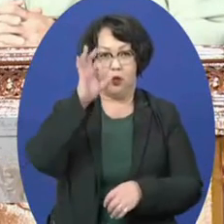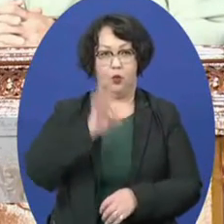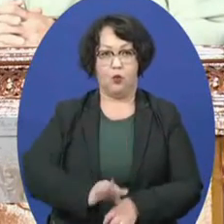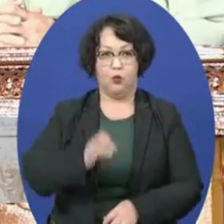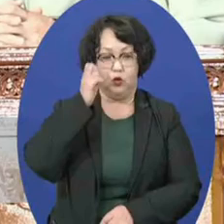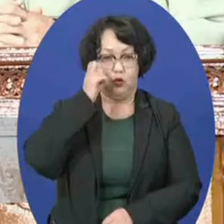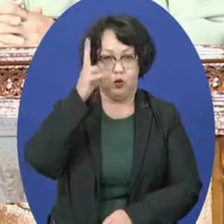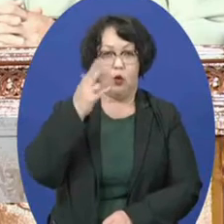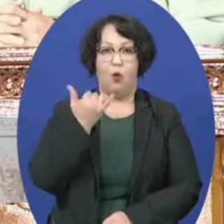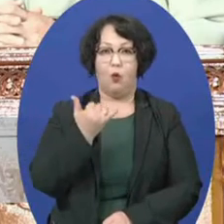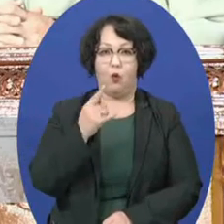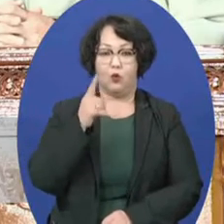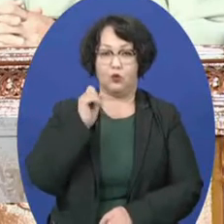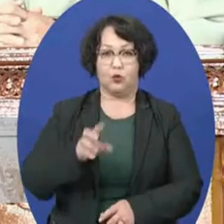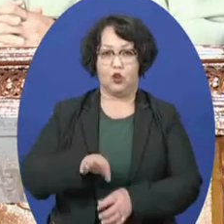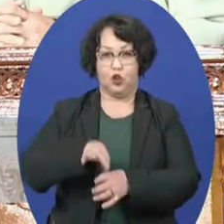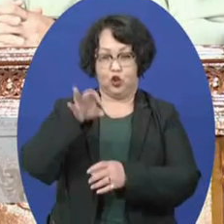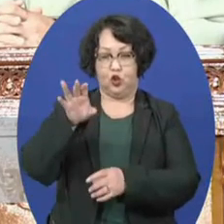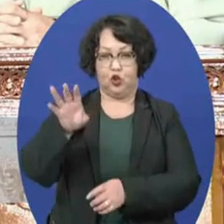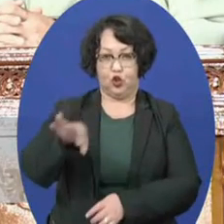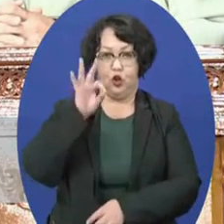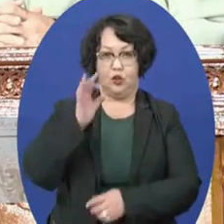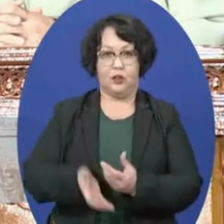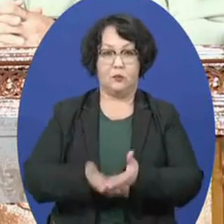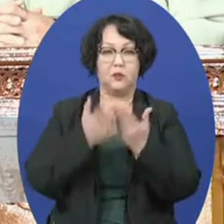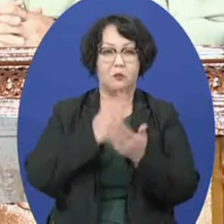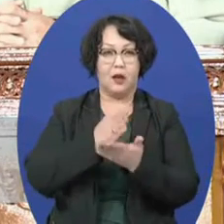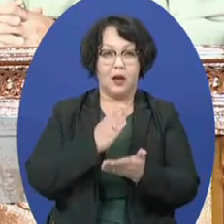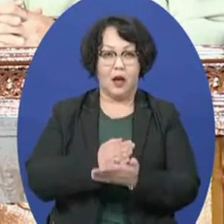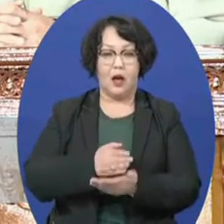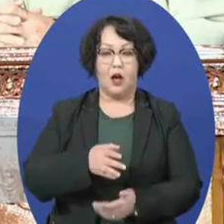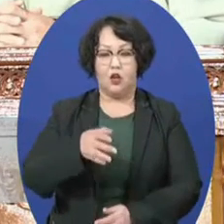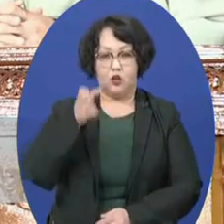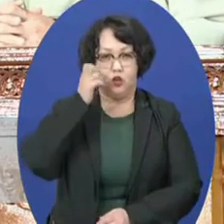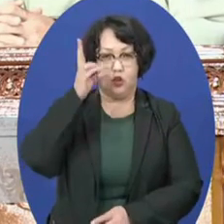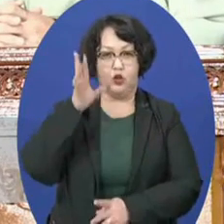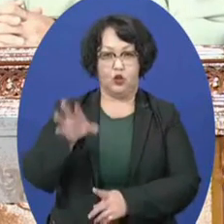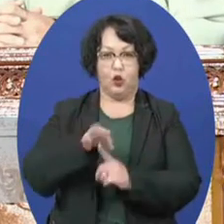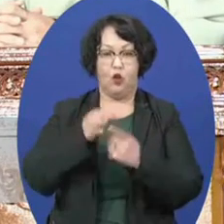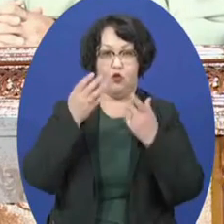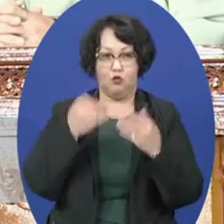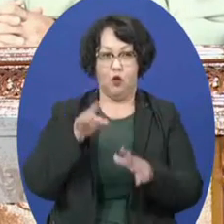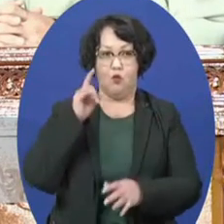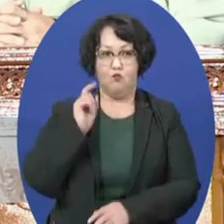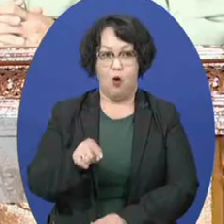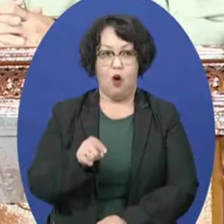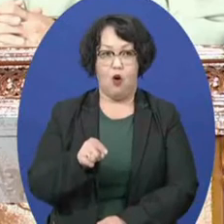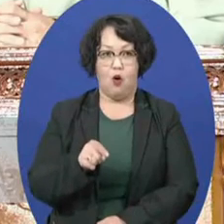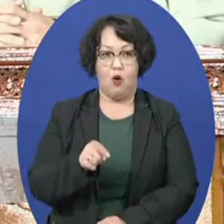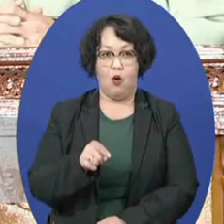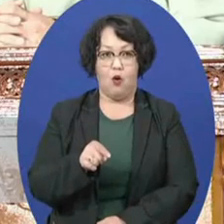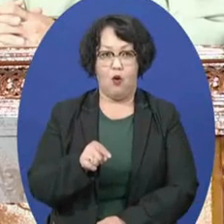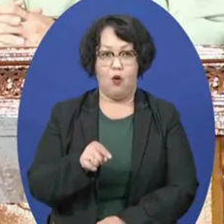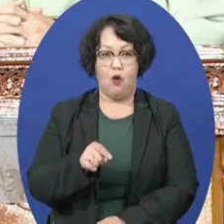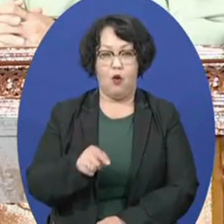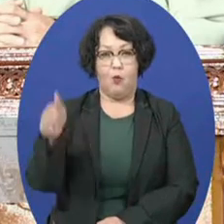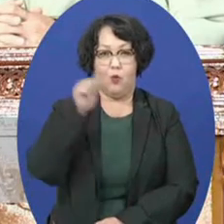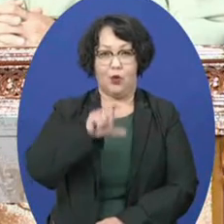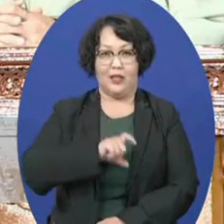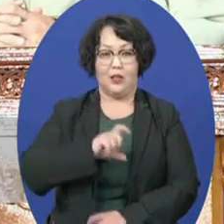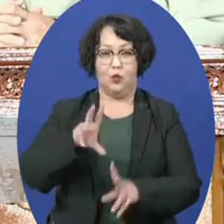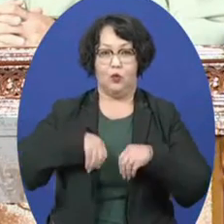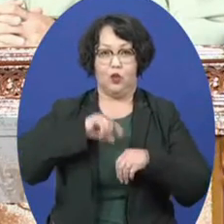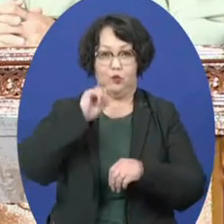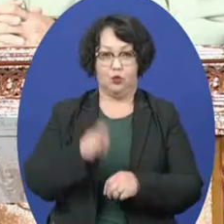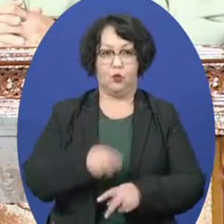авсан Ухнагийн хүрэлцүүхийг Монгол улсын ерөнхийлөгчөө сонгогдсон гэж үзэж, бүрэн эрхийг